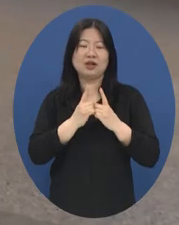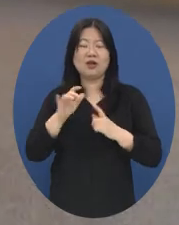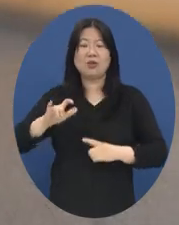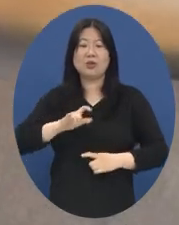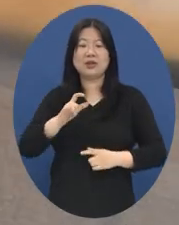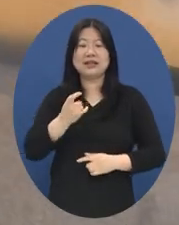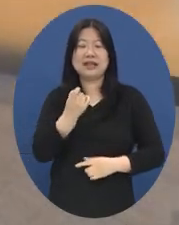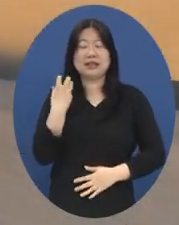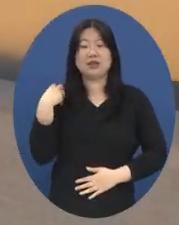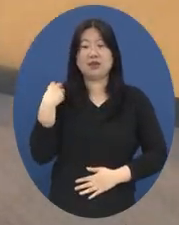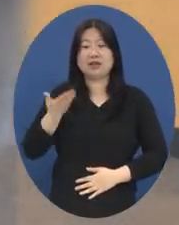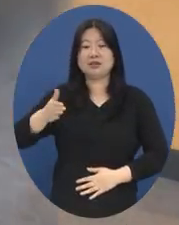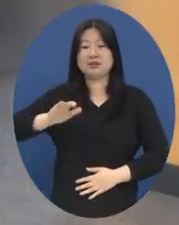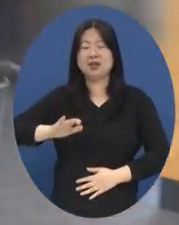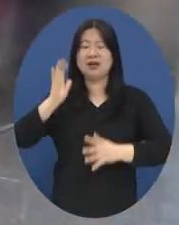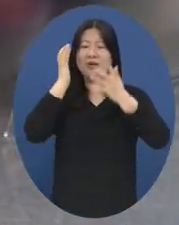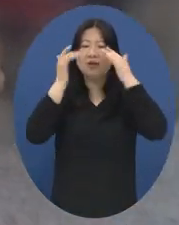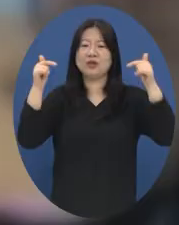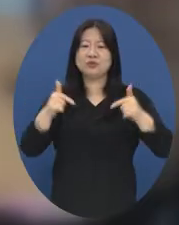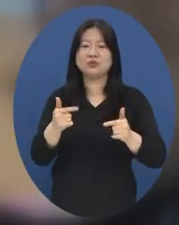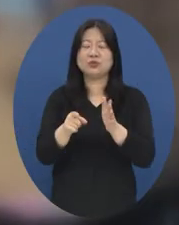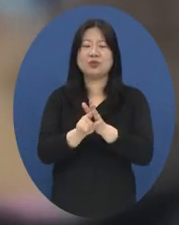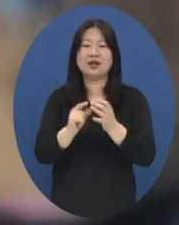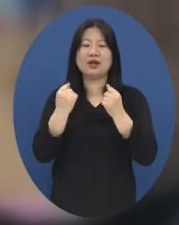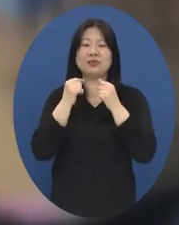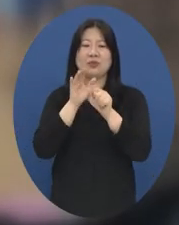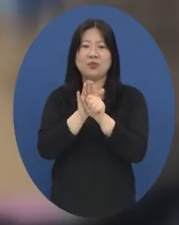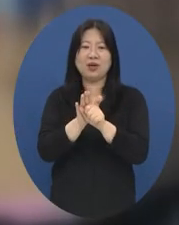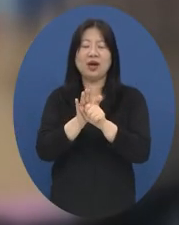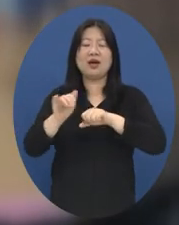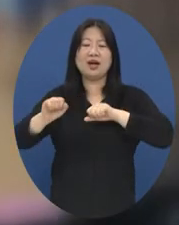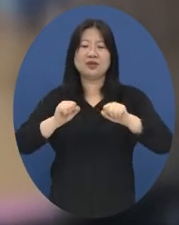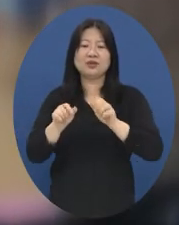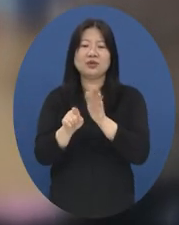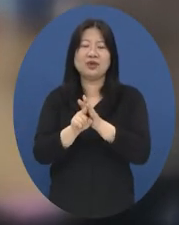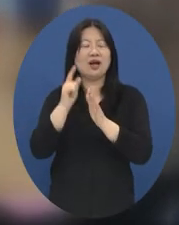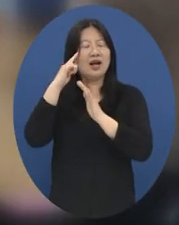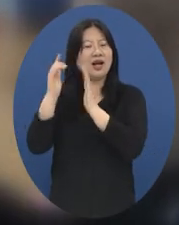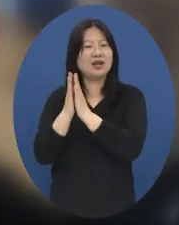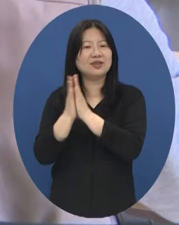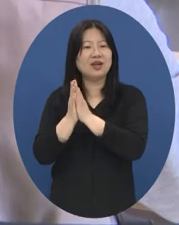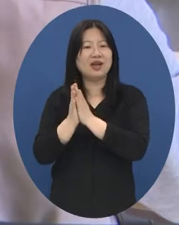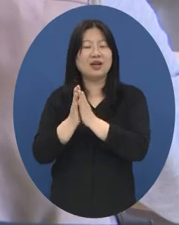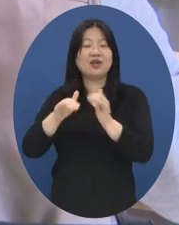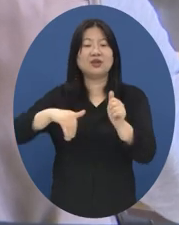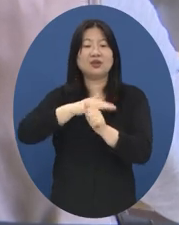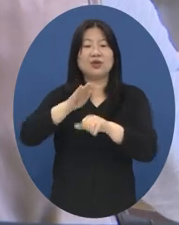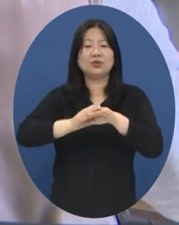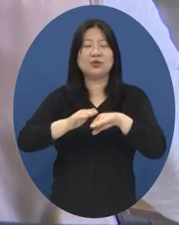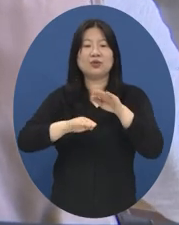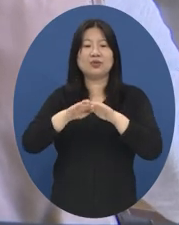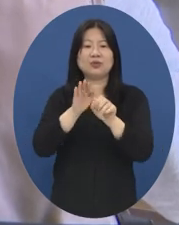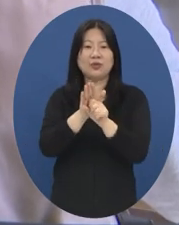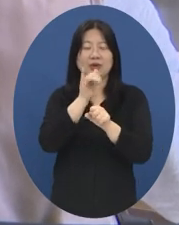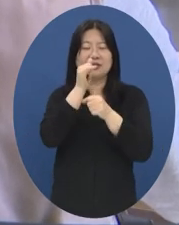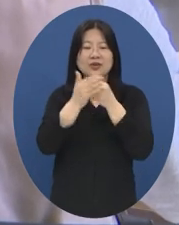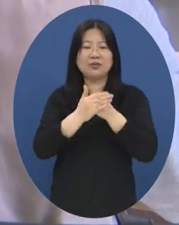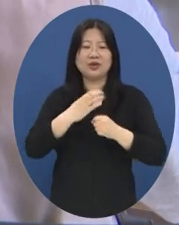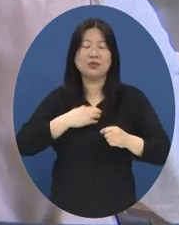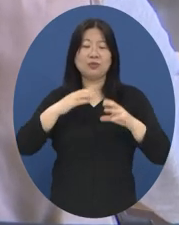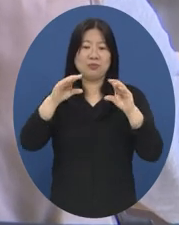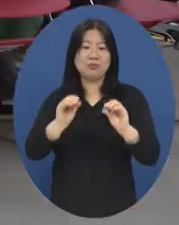작은 역할일지라도 혼란을 줄이며 힘을 모아 대응하기 위한 자발적인 여러 일손이 더해지면서 이